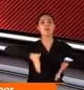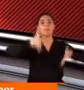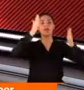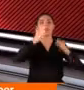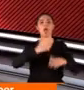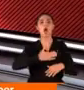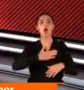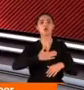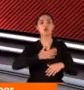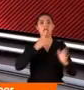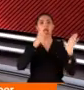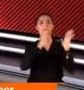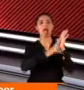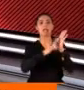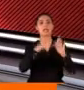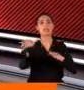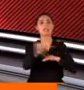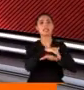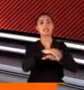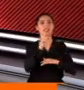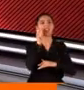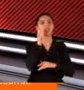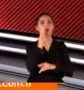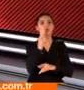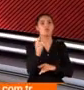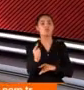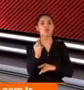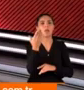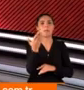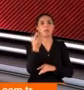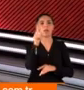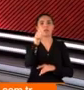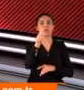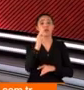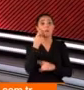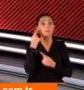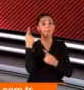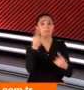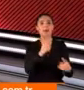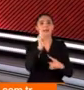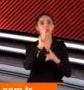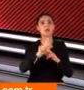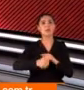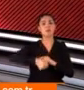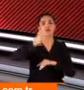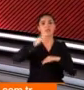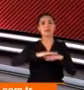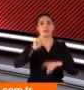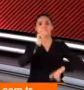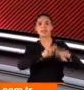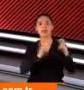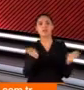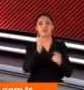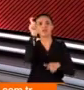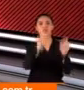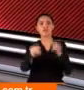Afişe dikkat, sınır namustur yazıyor. Sanki tersi oluyormuş gibi ama gelin görün ki il başkanlığında yapılan tadilatta